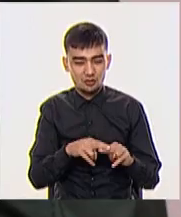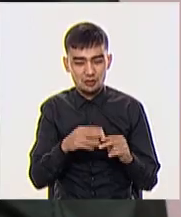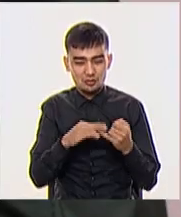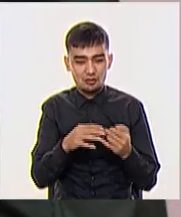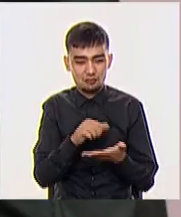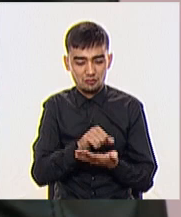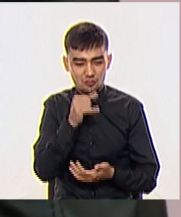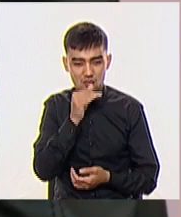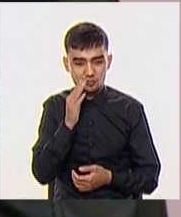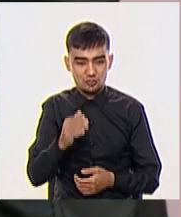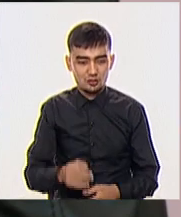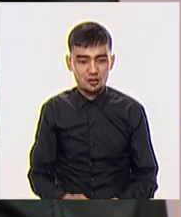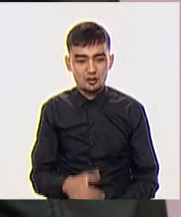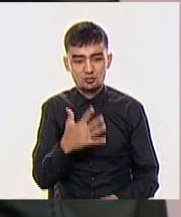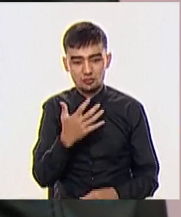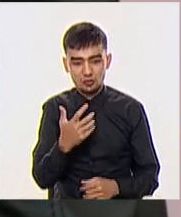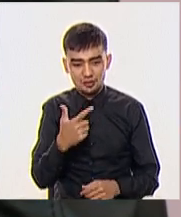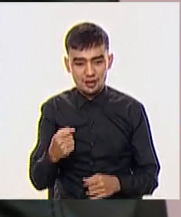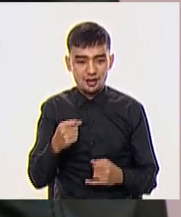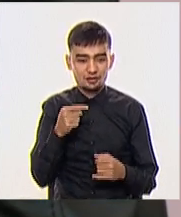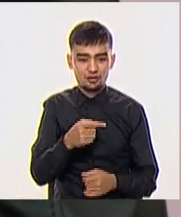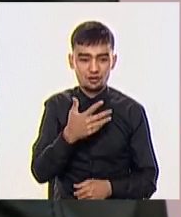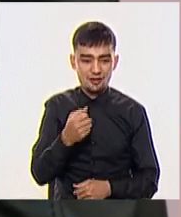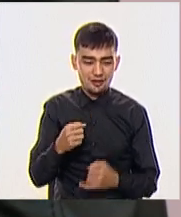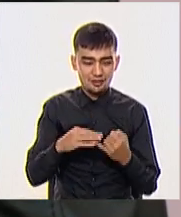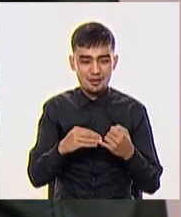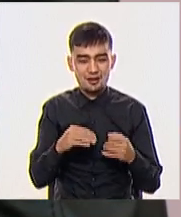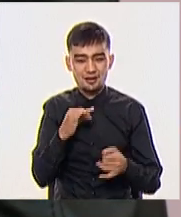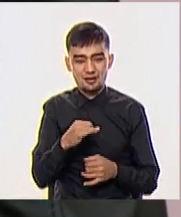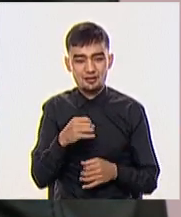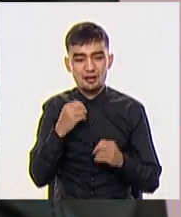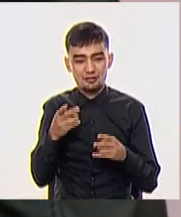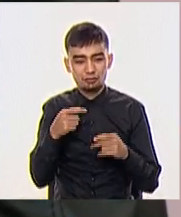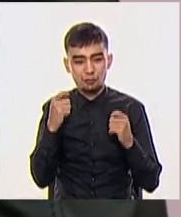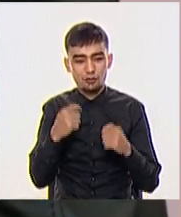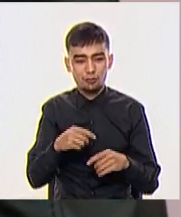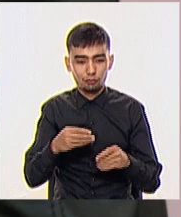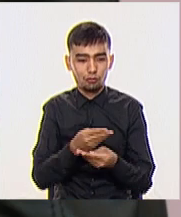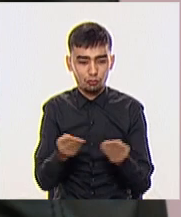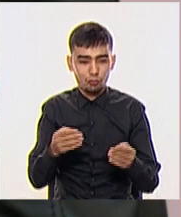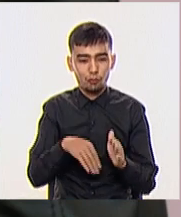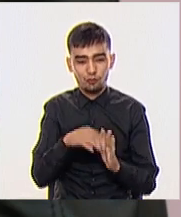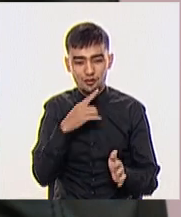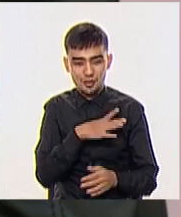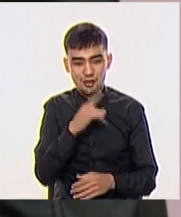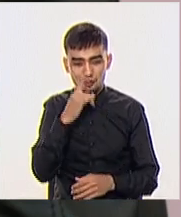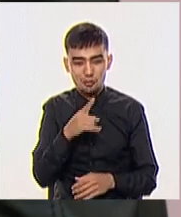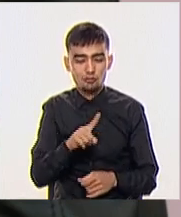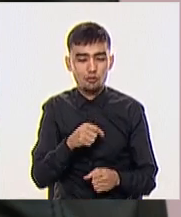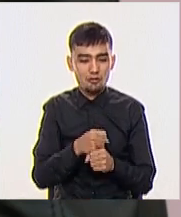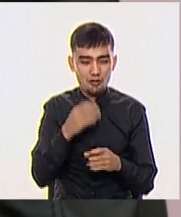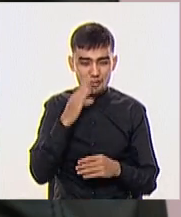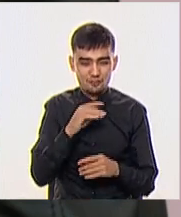белсенділер. 500 гектар, 1000 гектар жаңа Алмасбек айтқандай жаңа таратып берейік. Олар не істейді? Одан кейін қазақ ол алады